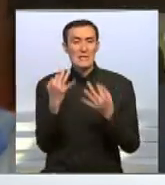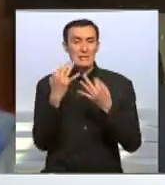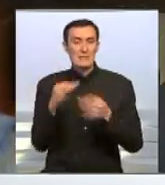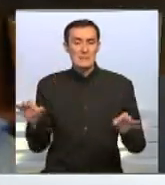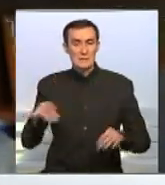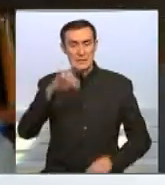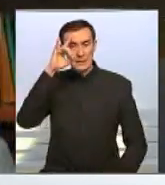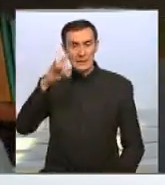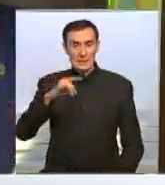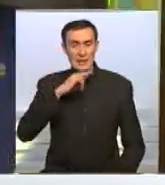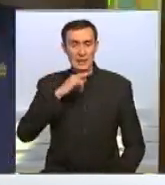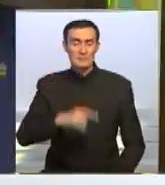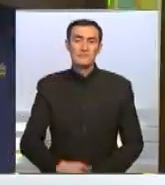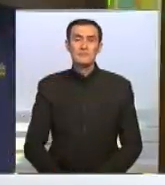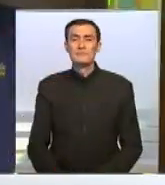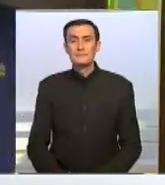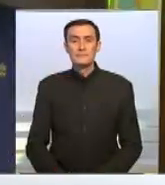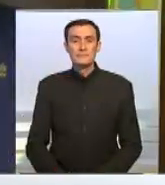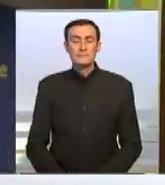независимость Казахстана.